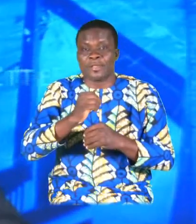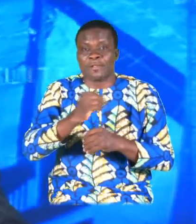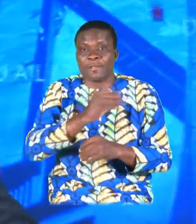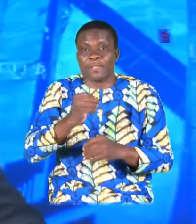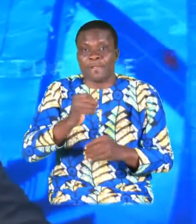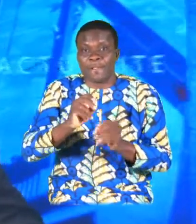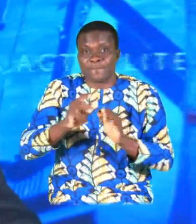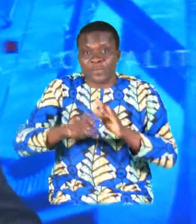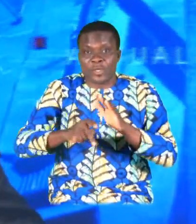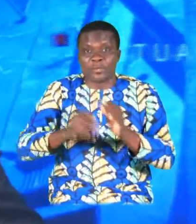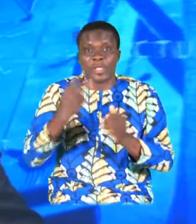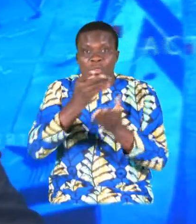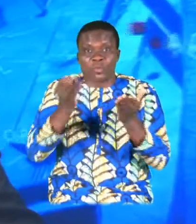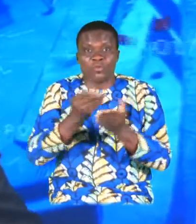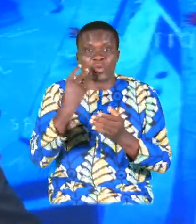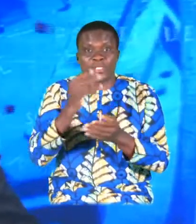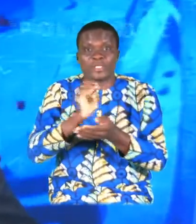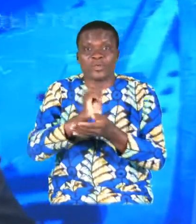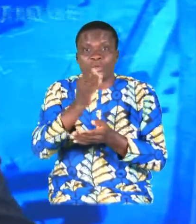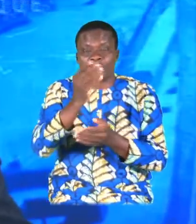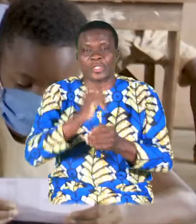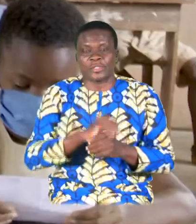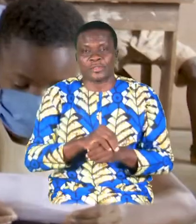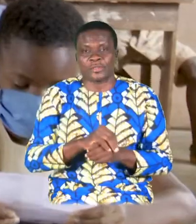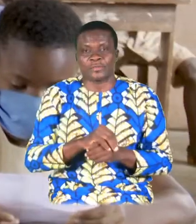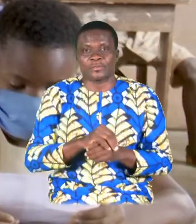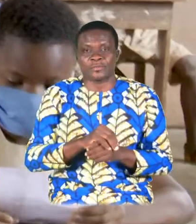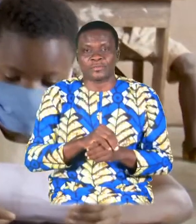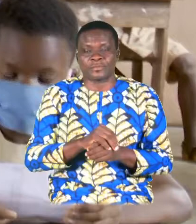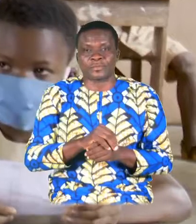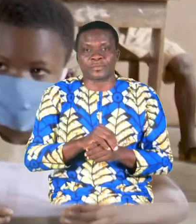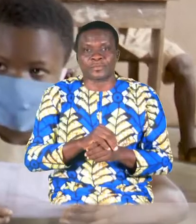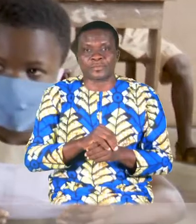et publics. Donc, voici le reportage signé Jérôme Bois.